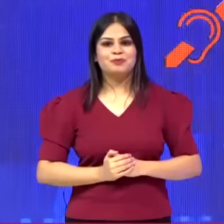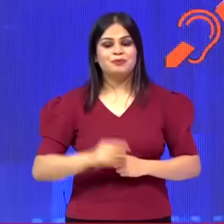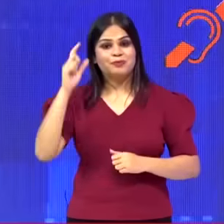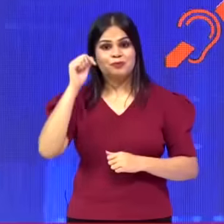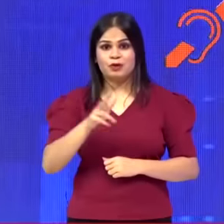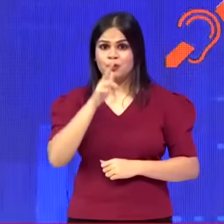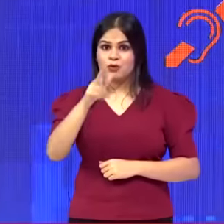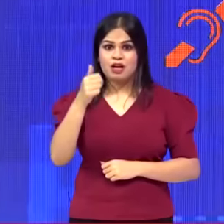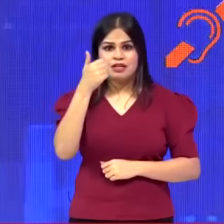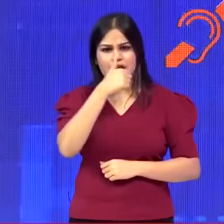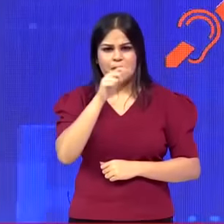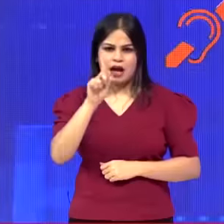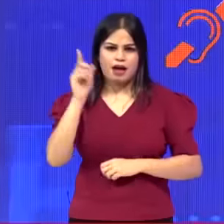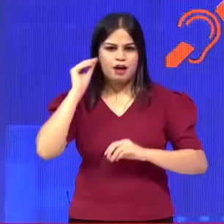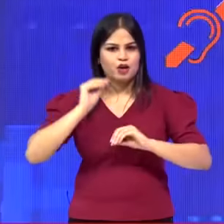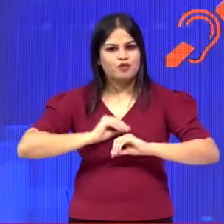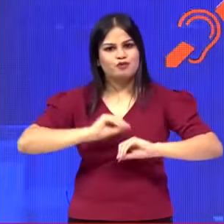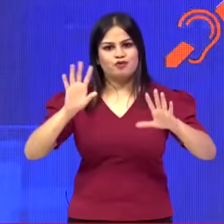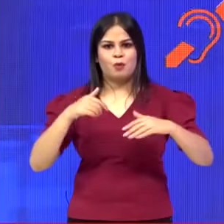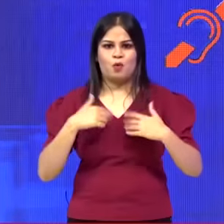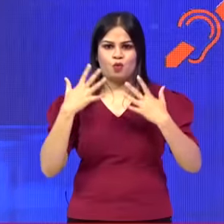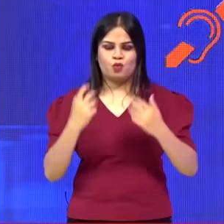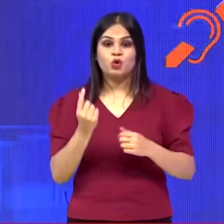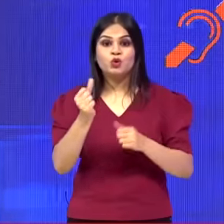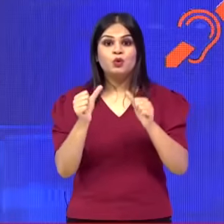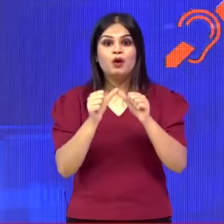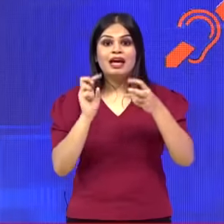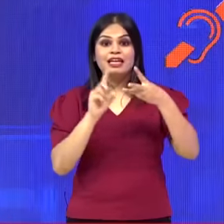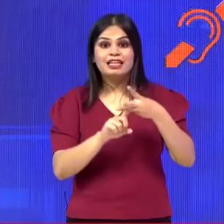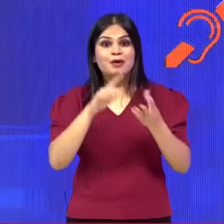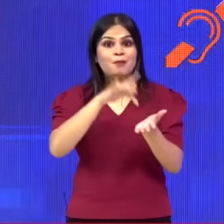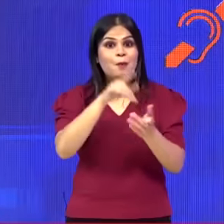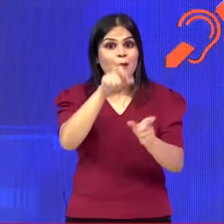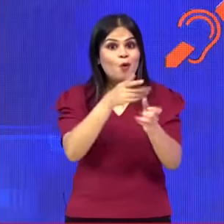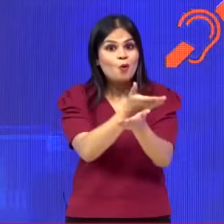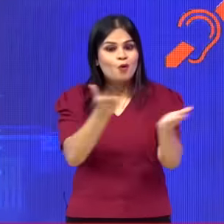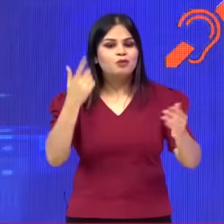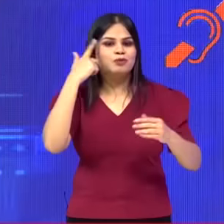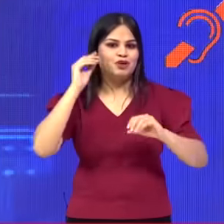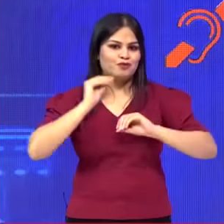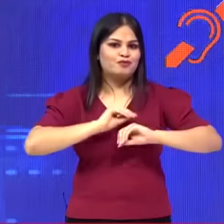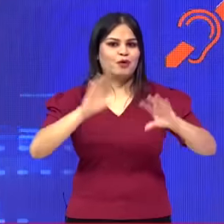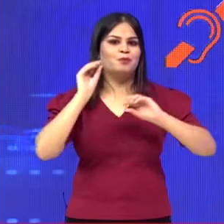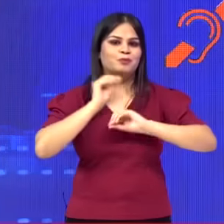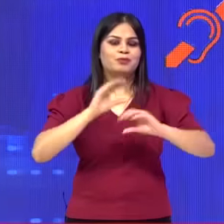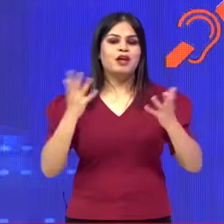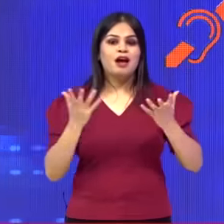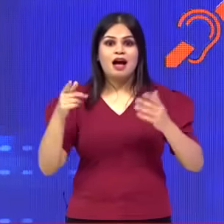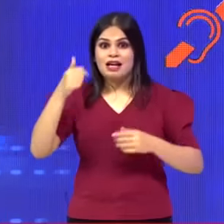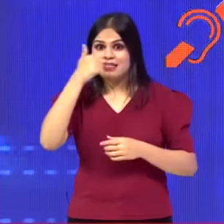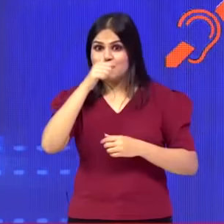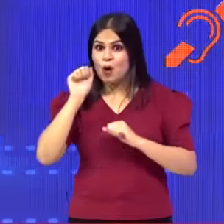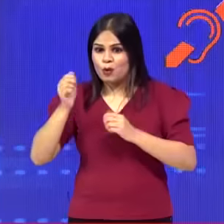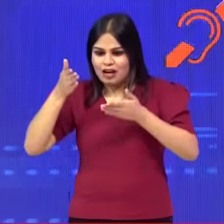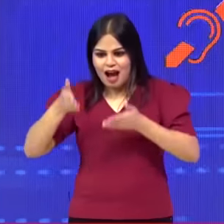सलमान, एक अनाउंसमेंट में यूएई के लोगों के लिए करना चाहता हूँ। जी जरूर। सलमान खान का जो शो